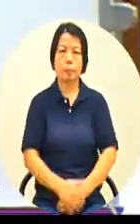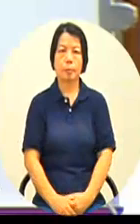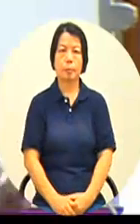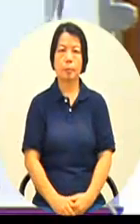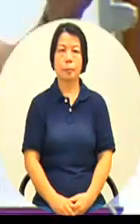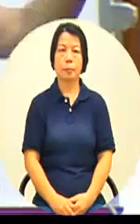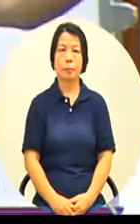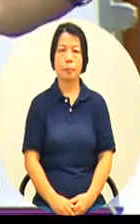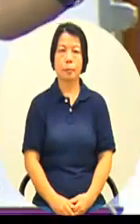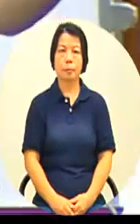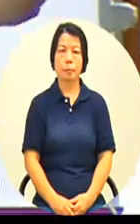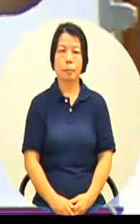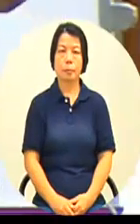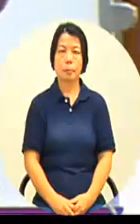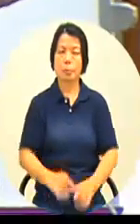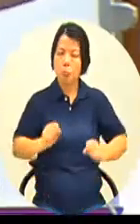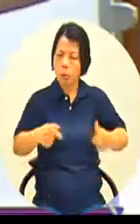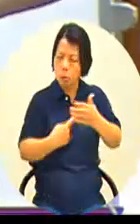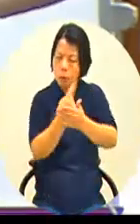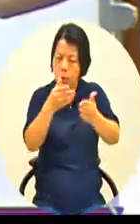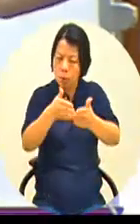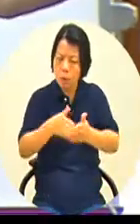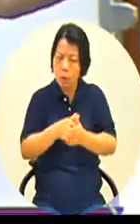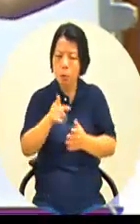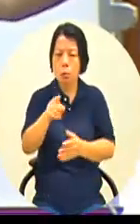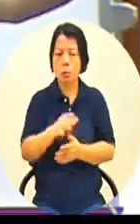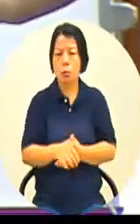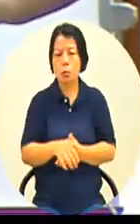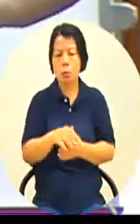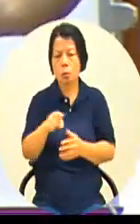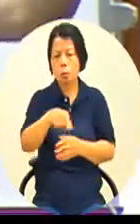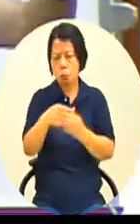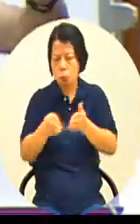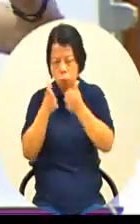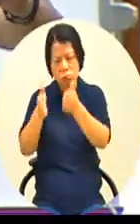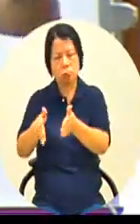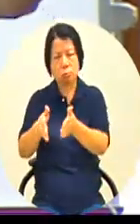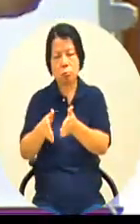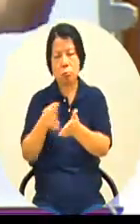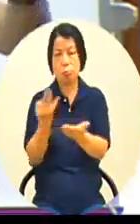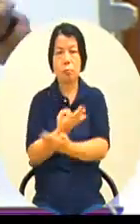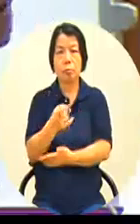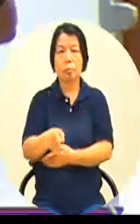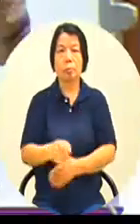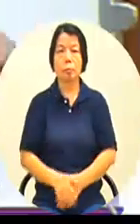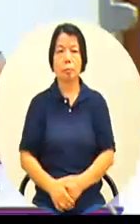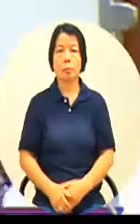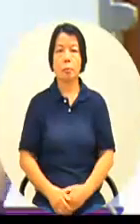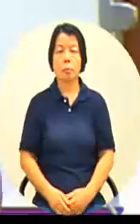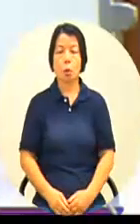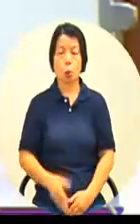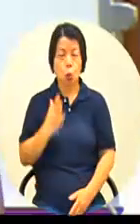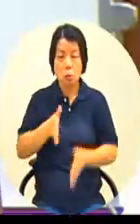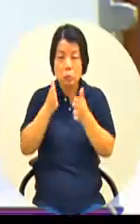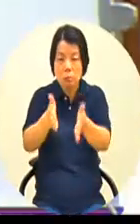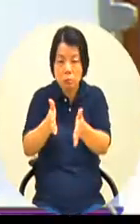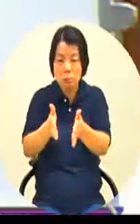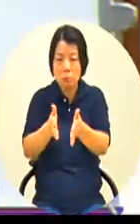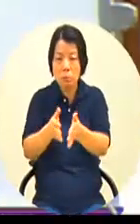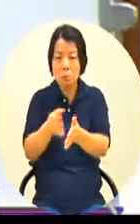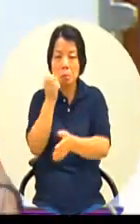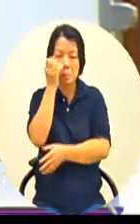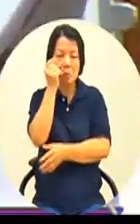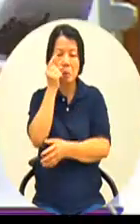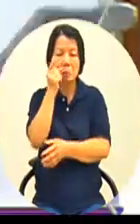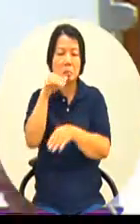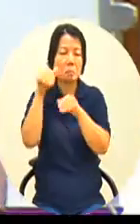不是讲咱较讲，就是讲家哦，这个东西啊，那的观光绝对飘逸啦。